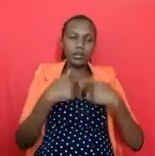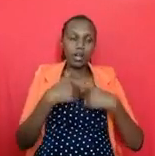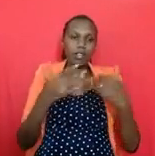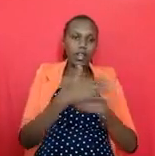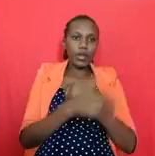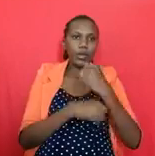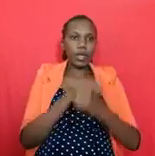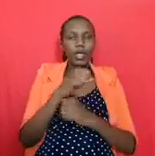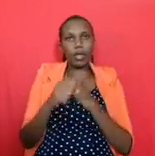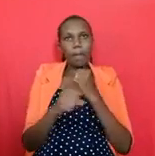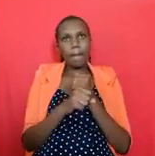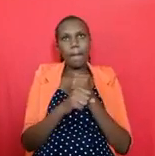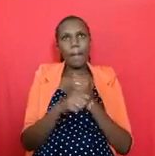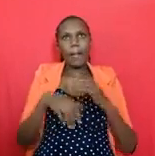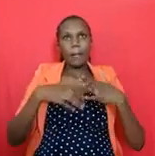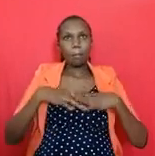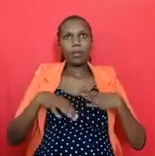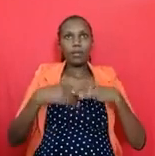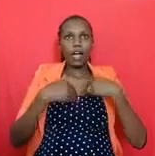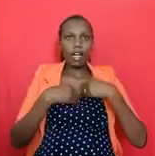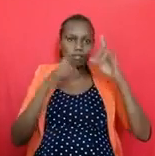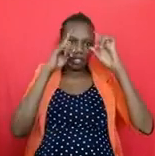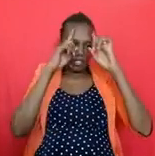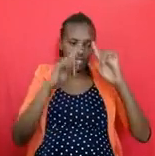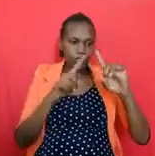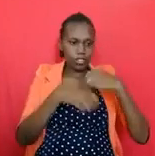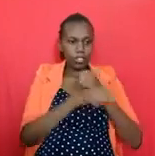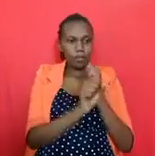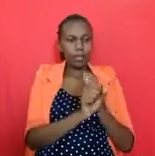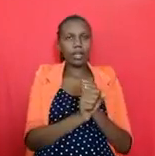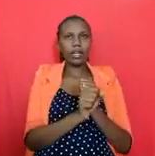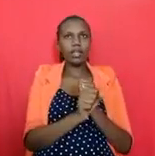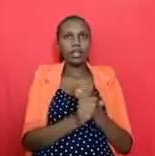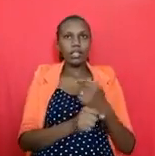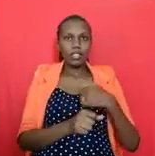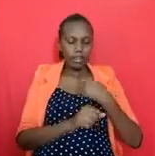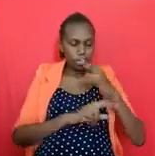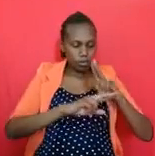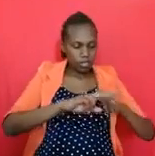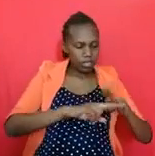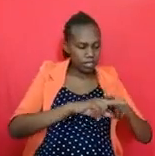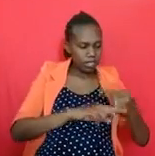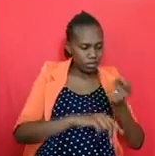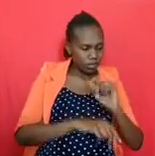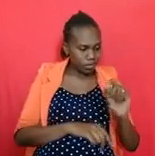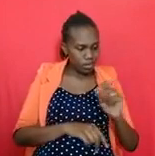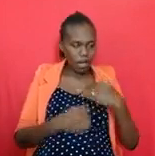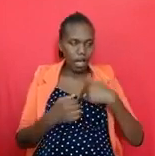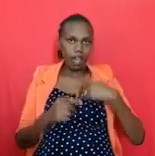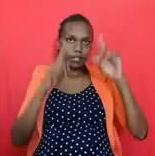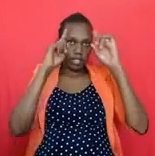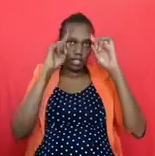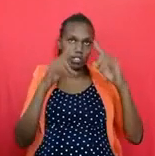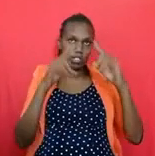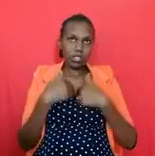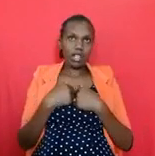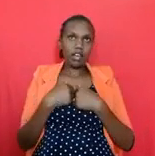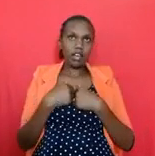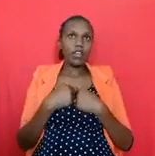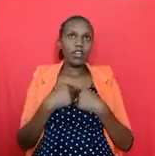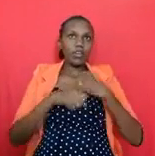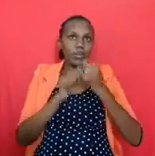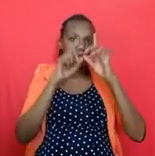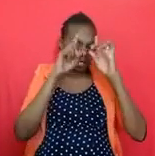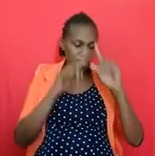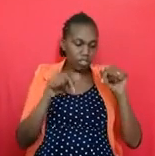mwaka andu ni matuaga matua o mundu agaikara thi agatua matua kuri utuaga matua